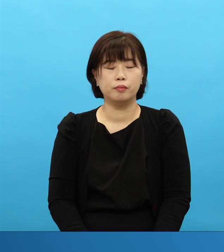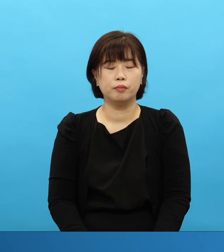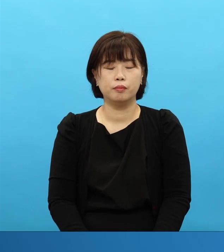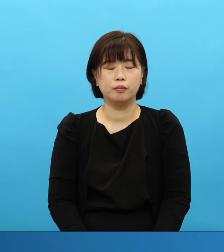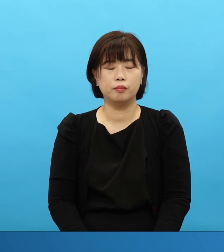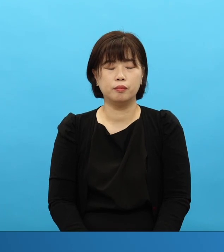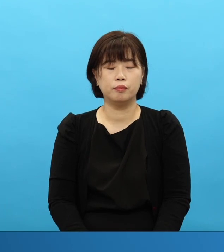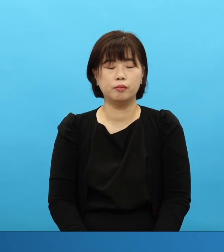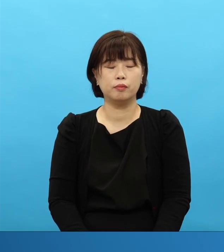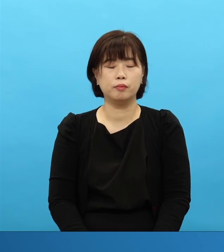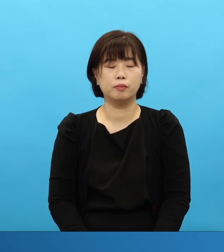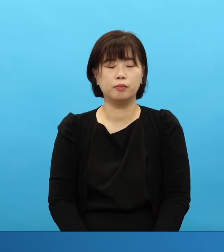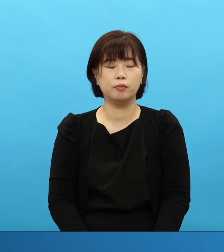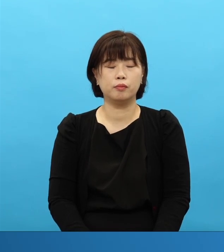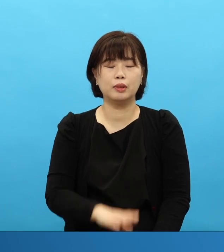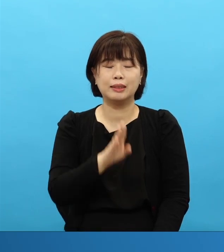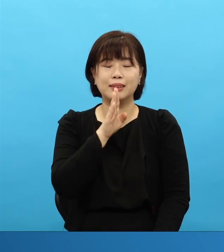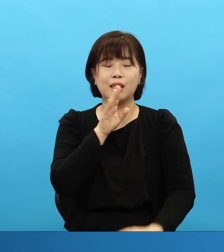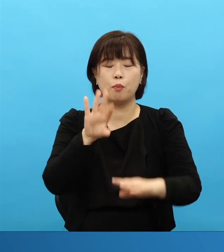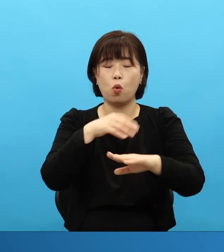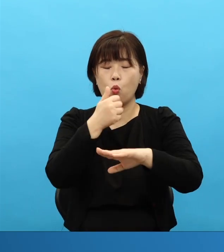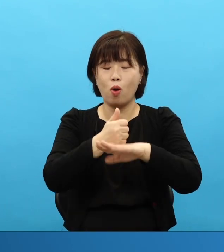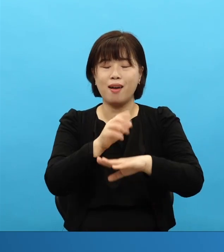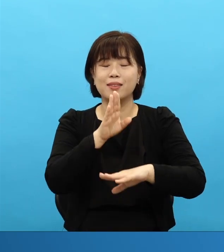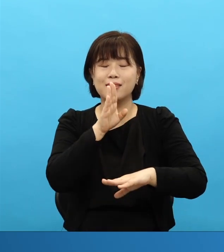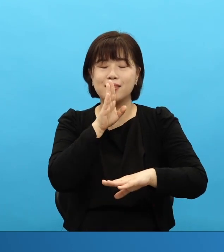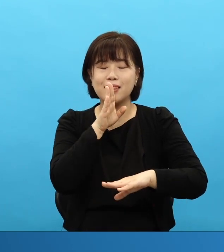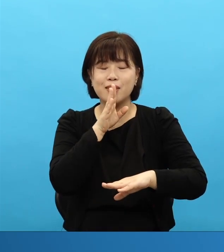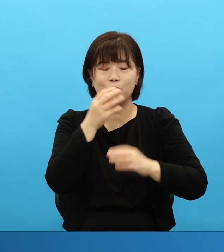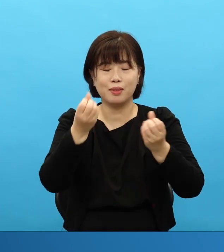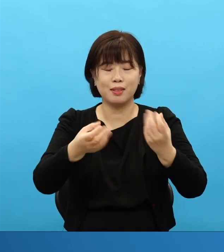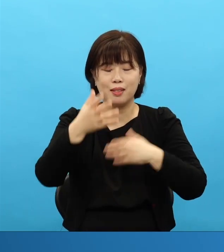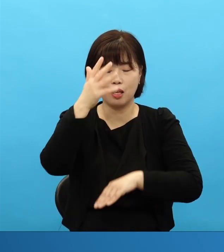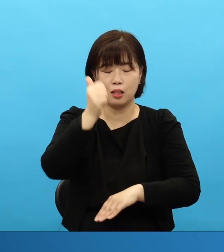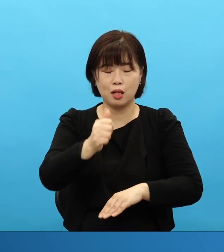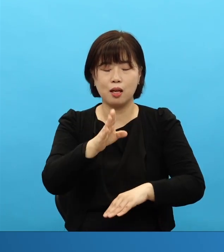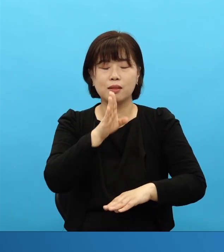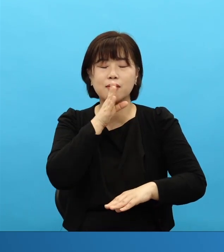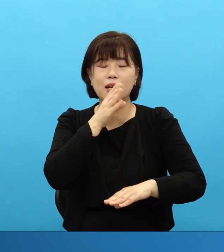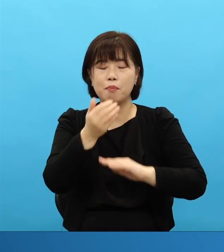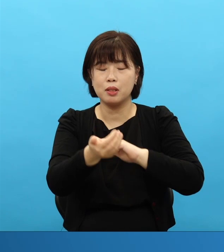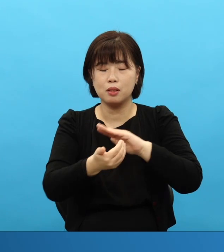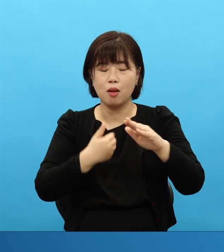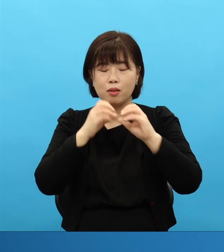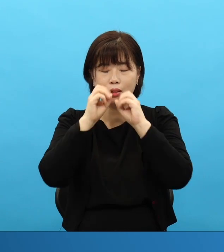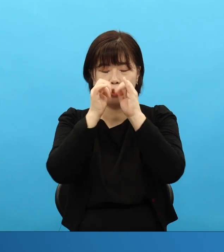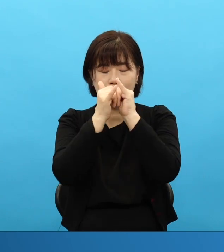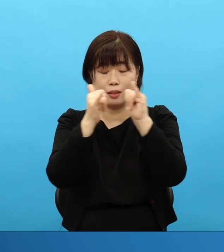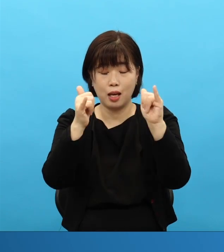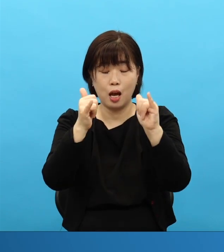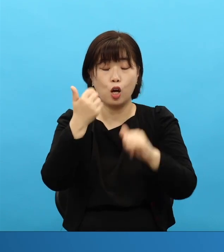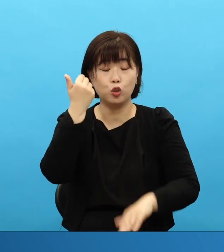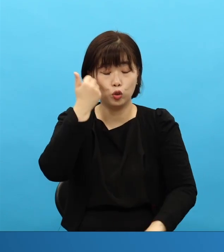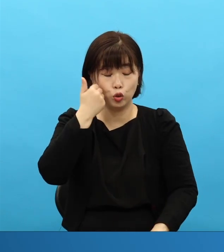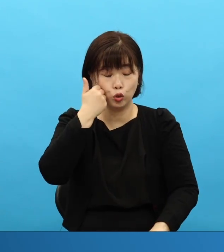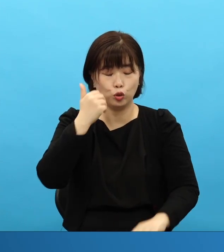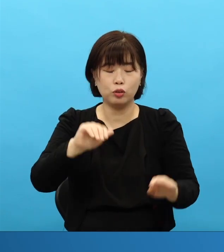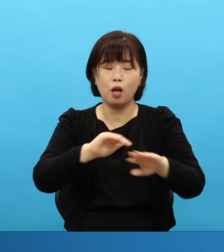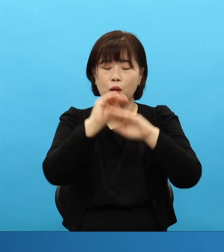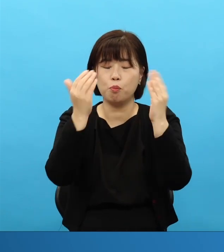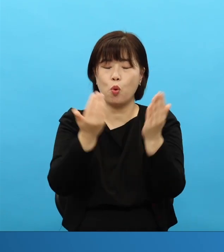참 왕, 참 제사장, 참 선지자 대신 모든